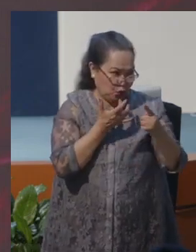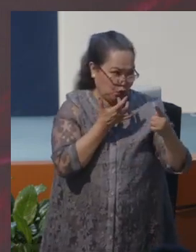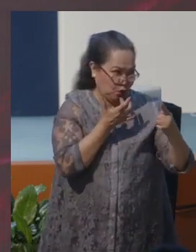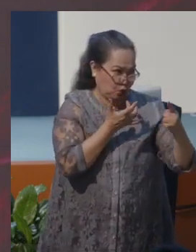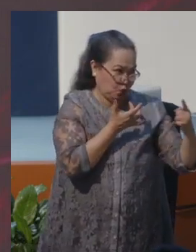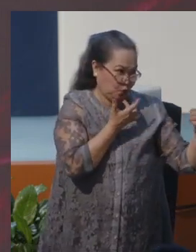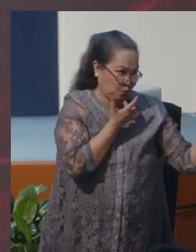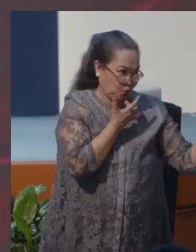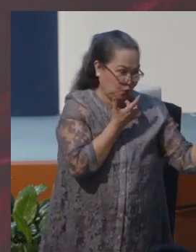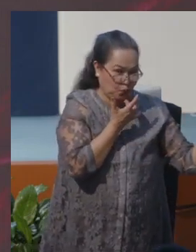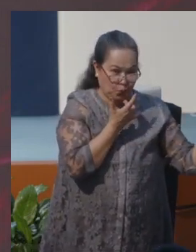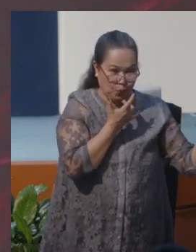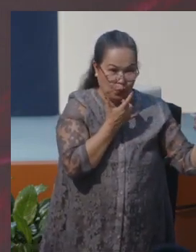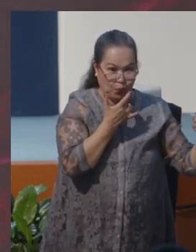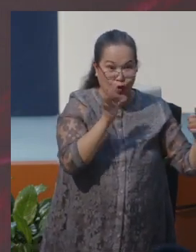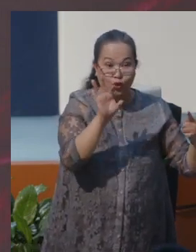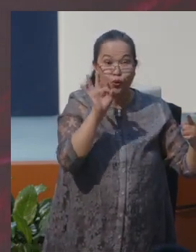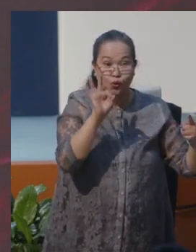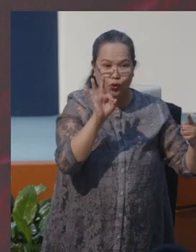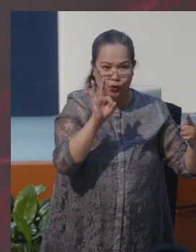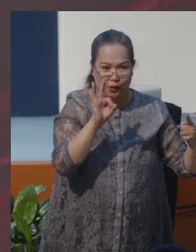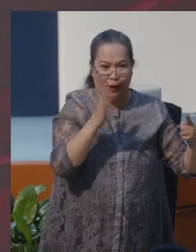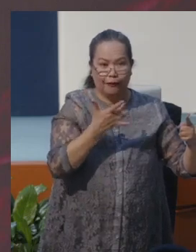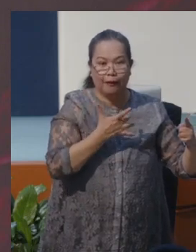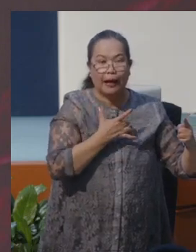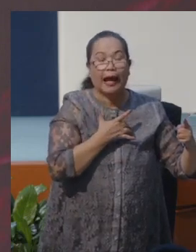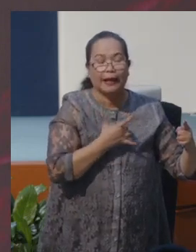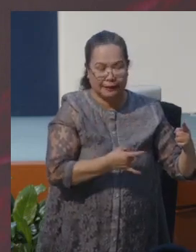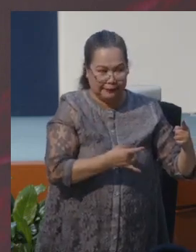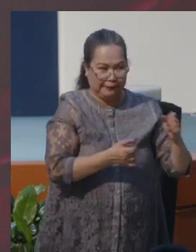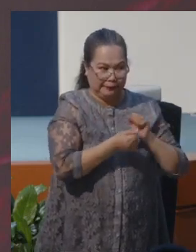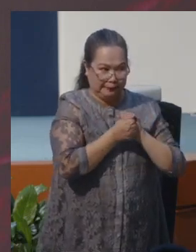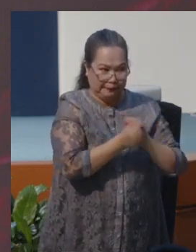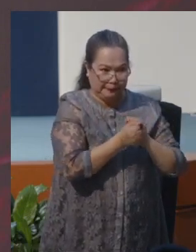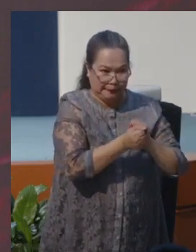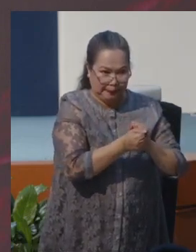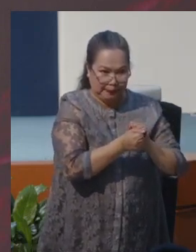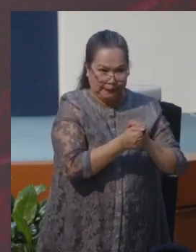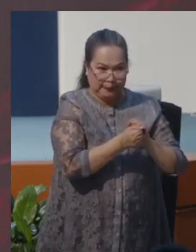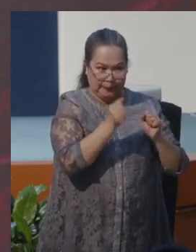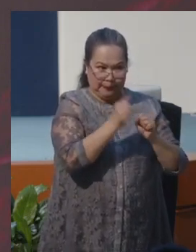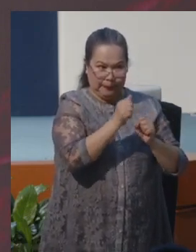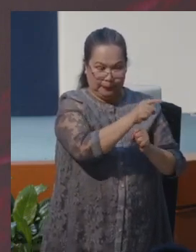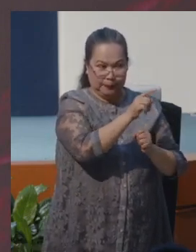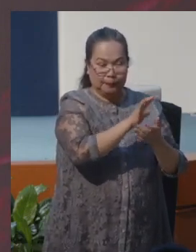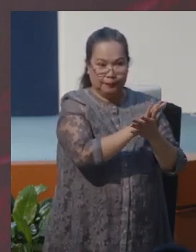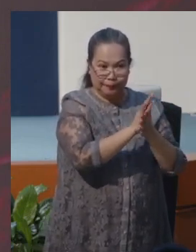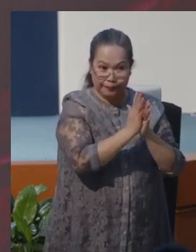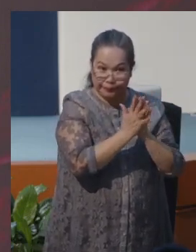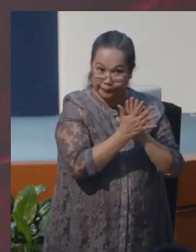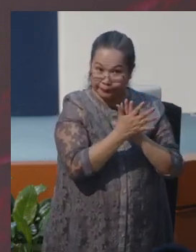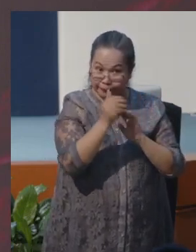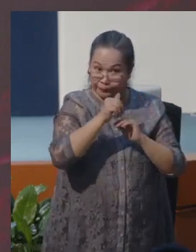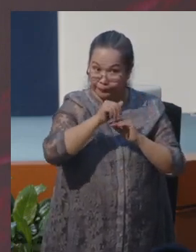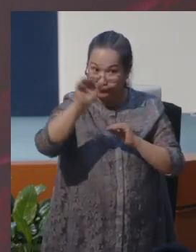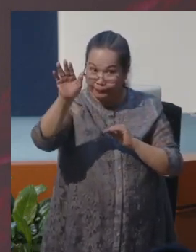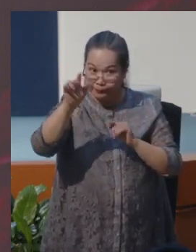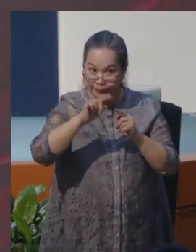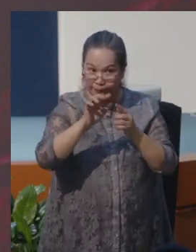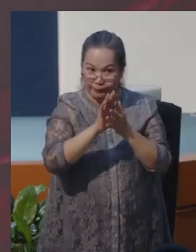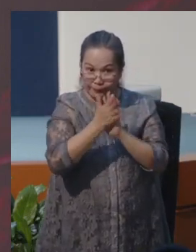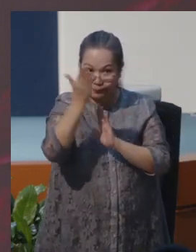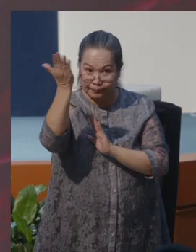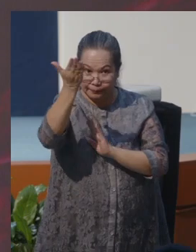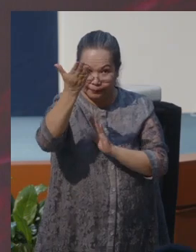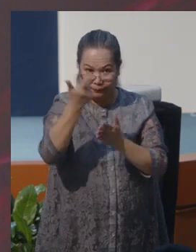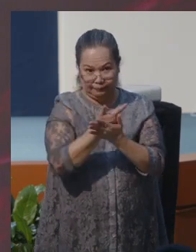Sila ang nagustuhan ng ating Panginoon upang makasama niya, to be with Him, at upang sila ipadala upang mag-preach